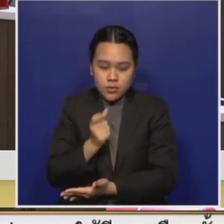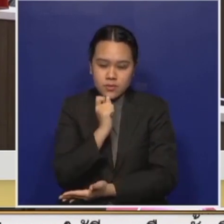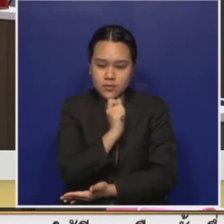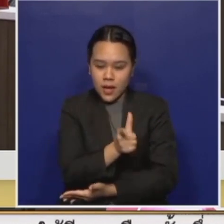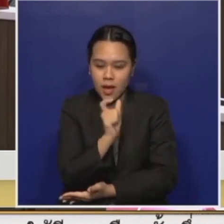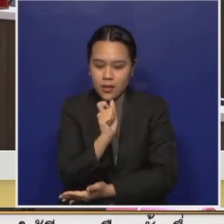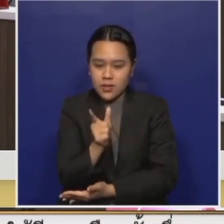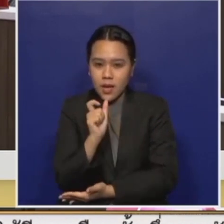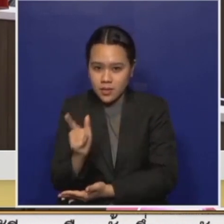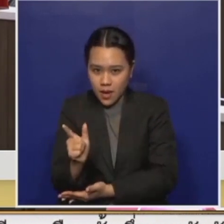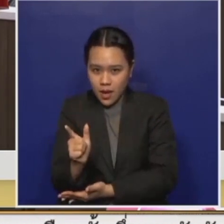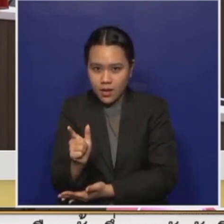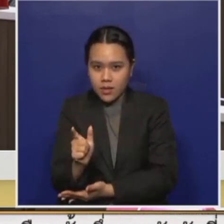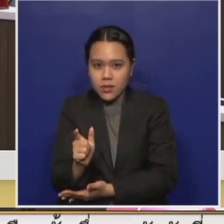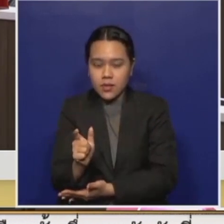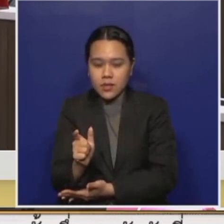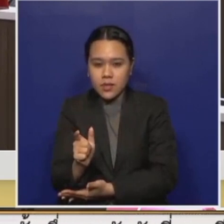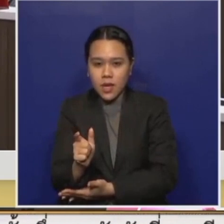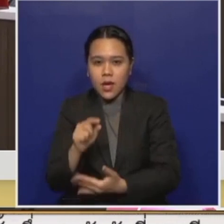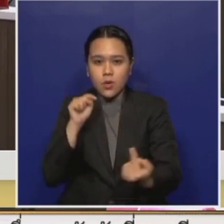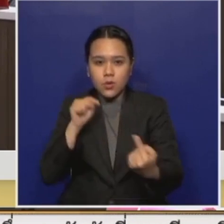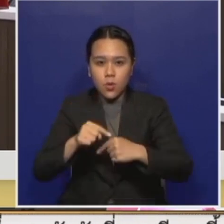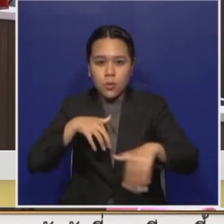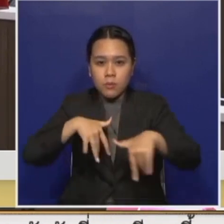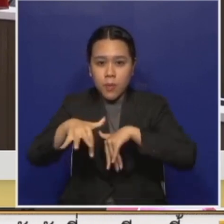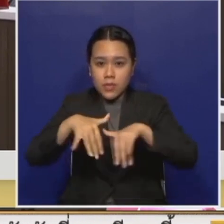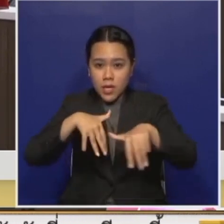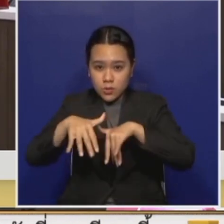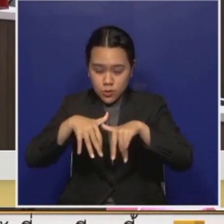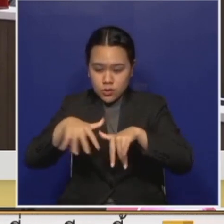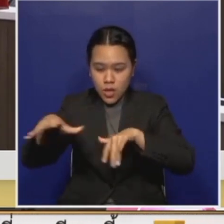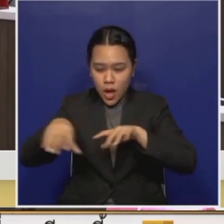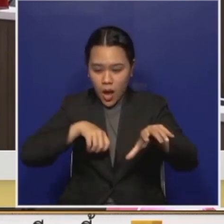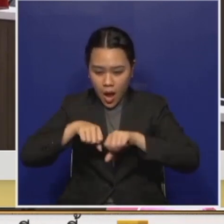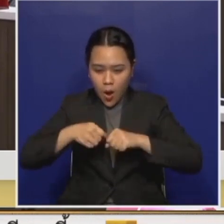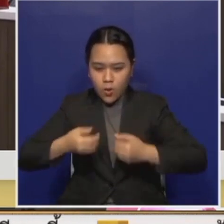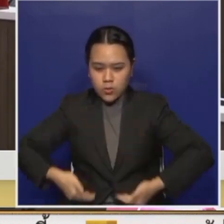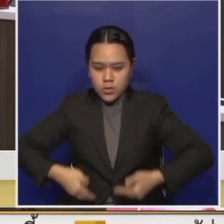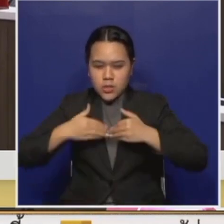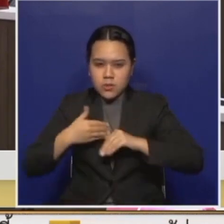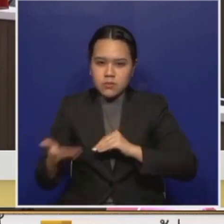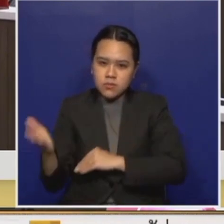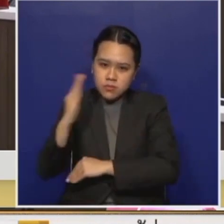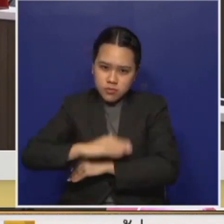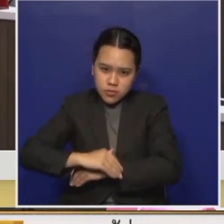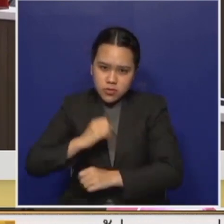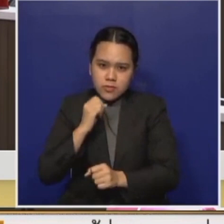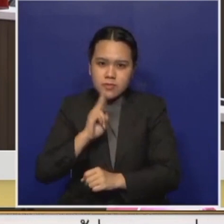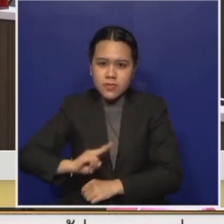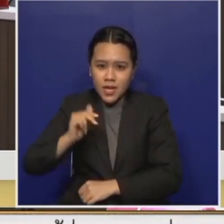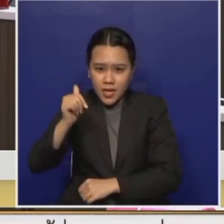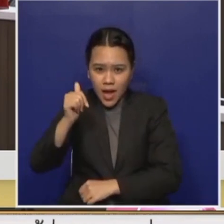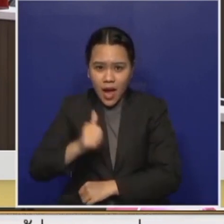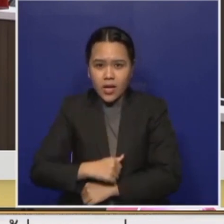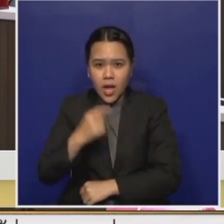พี่น้ประชาชน เขาจะทำไปใช้ใวิธชีวประจำบของเขาท่านรู้ได้ยไครับ วาเขาจะกินแต